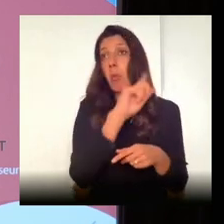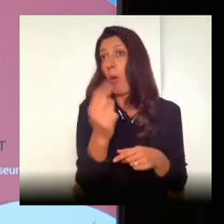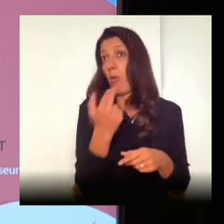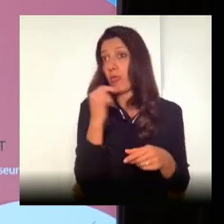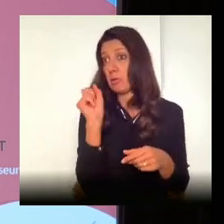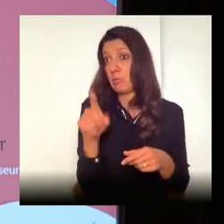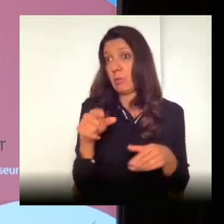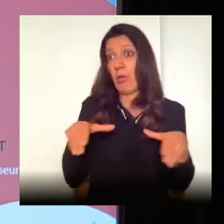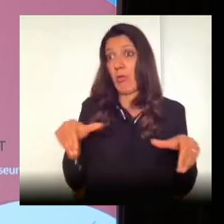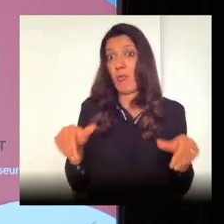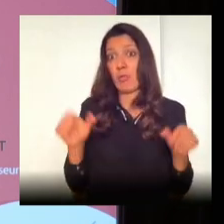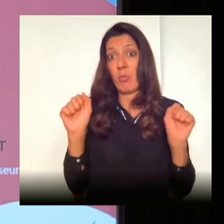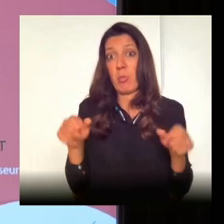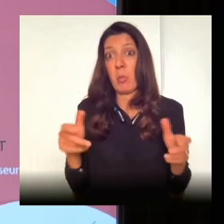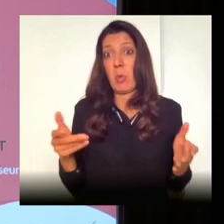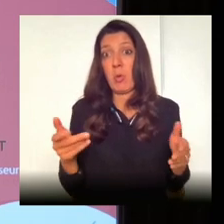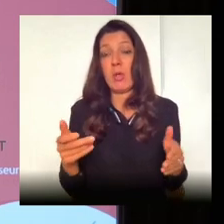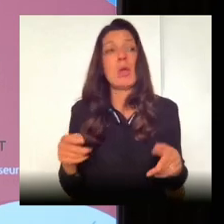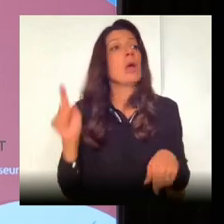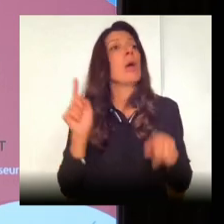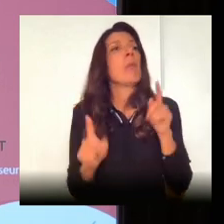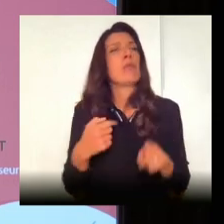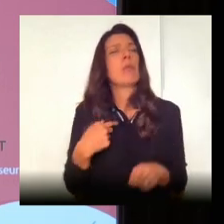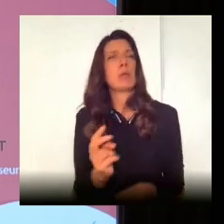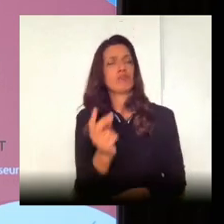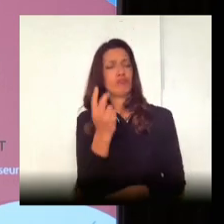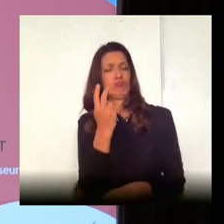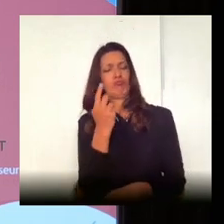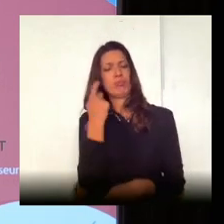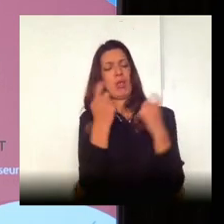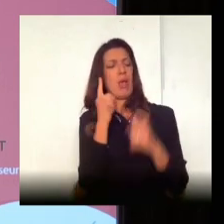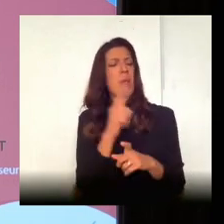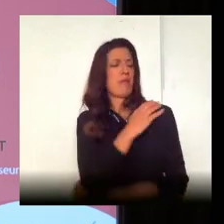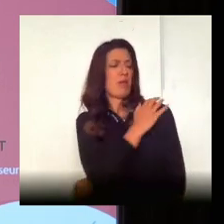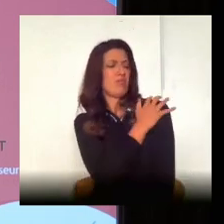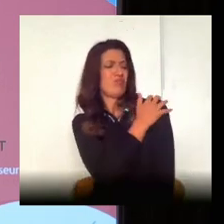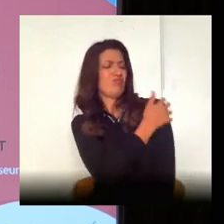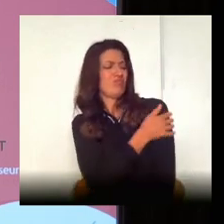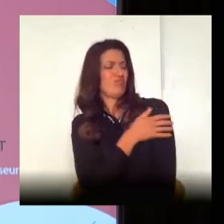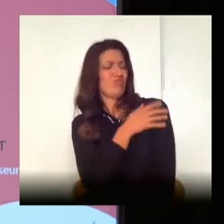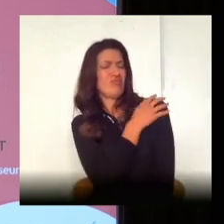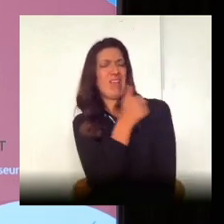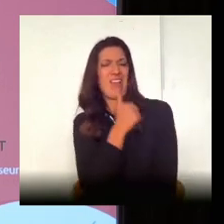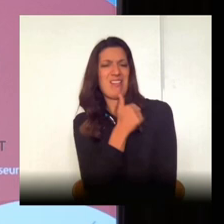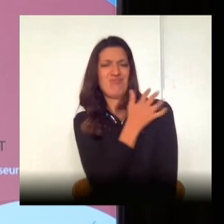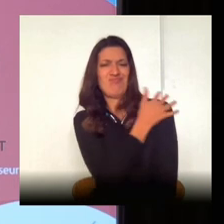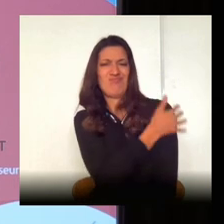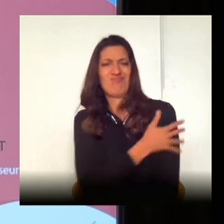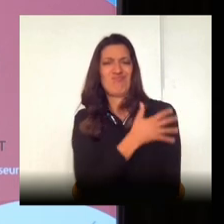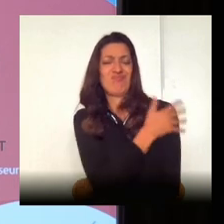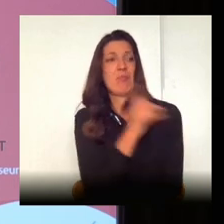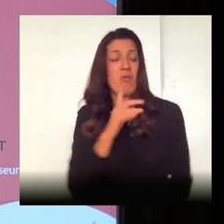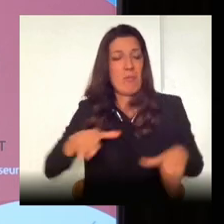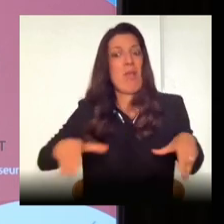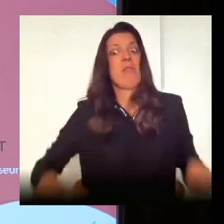Moi, j'ai dit, tiens, quelquefois, j'ai des brûlures aux épaules quand je fais beaucoup de fauteuils, etc. Et il y a un médecin qui